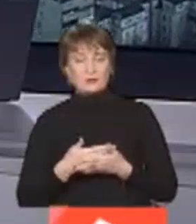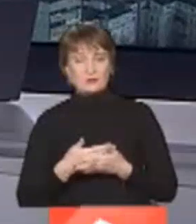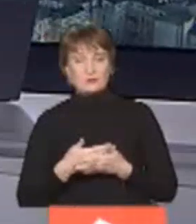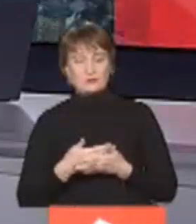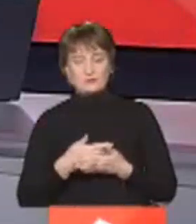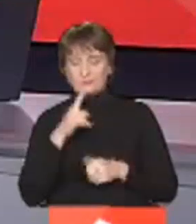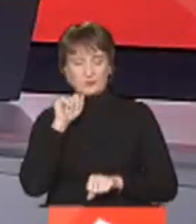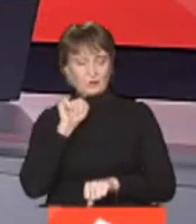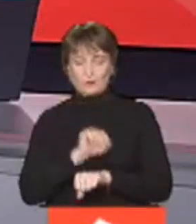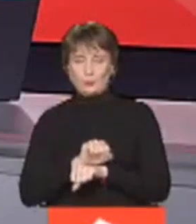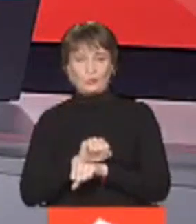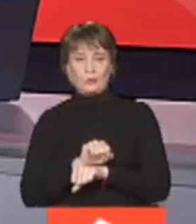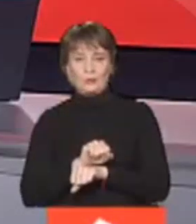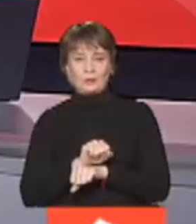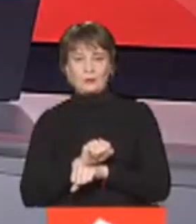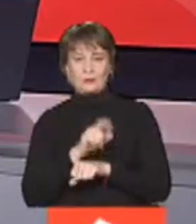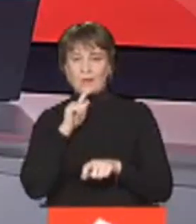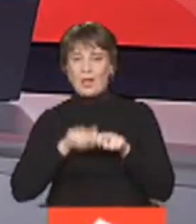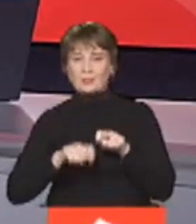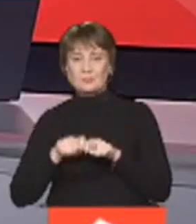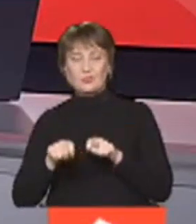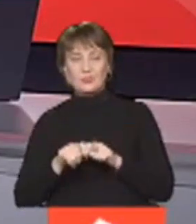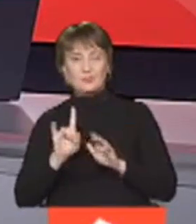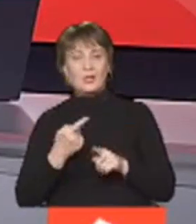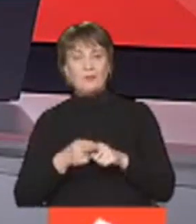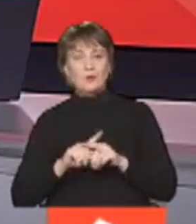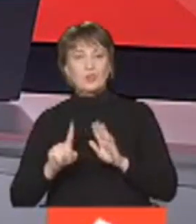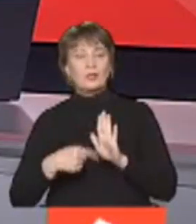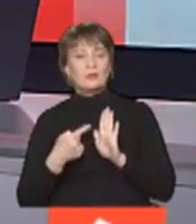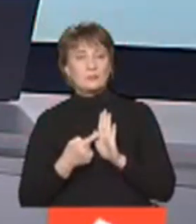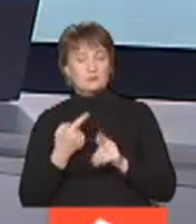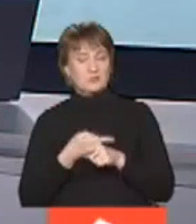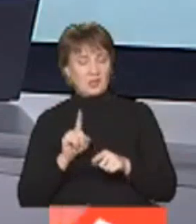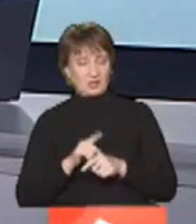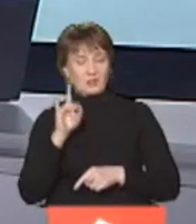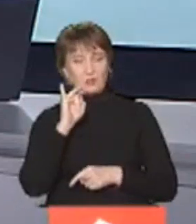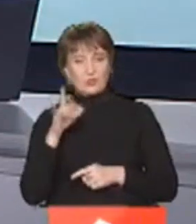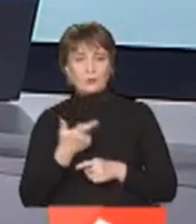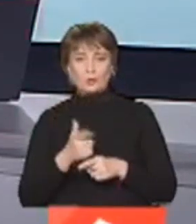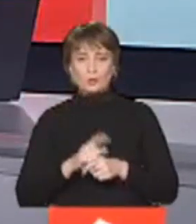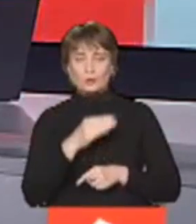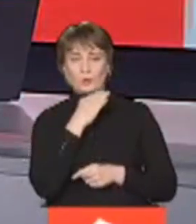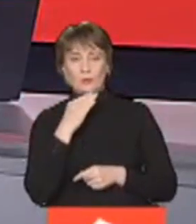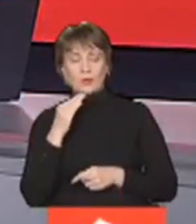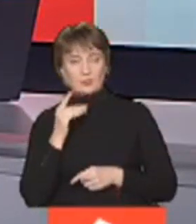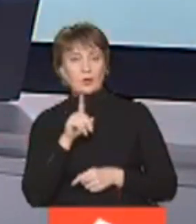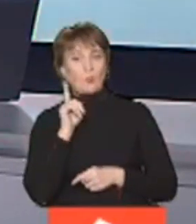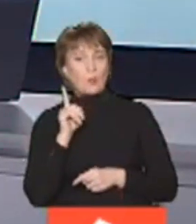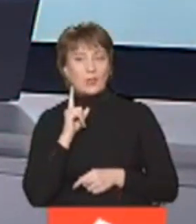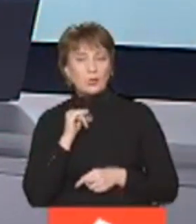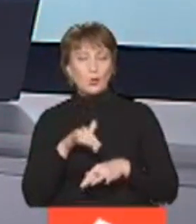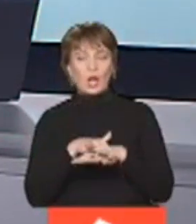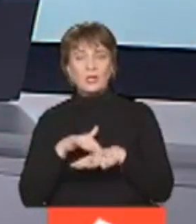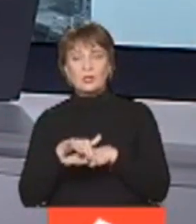в ступор нашого експерта. Все зірвало. Що це за питання? Ні, шахи достатньо популярні, а для багатьох, особливо молодої аудиторії,